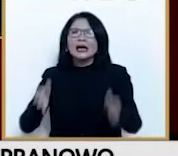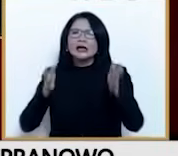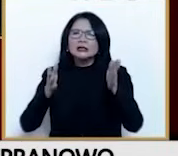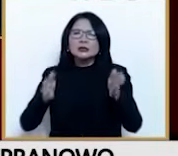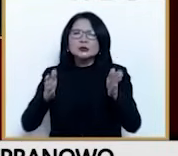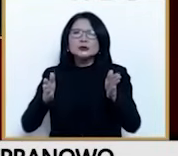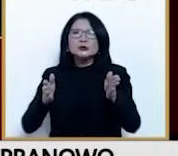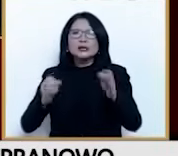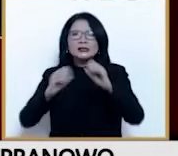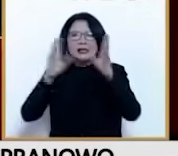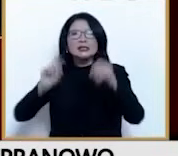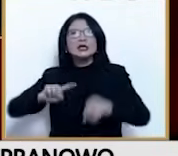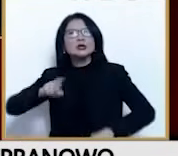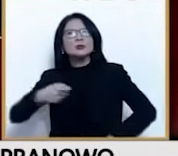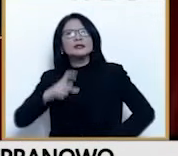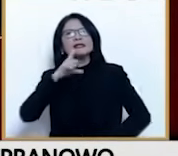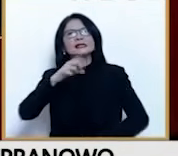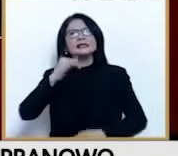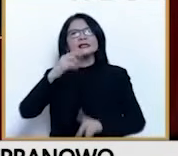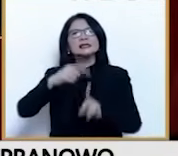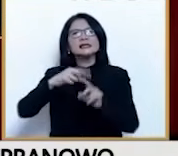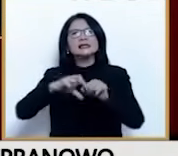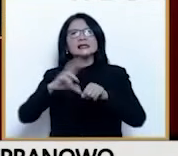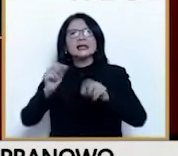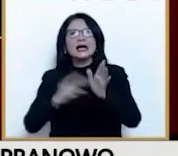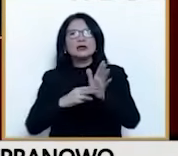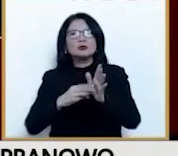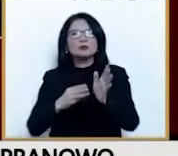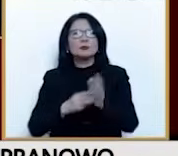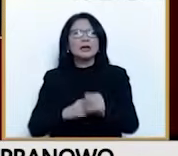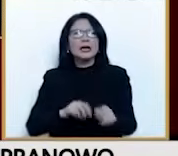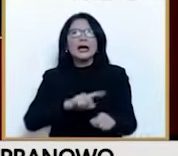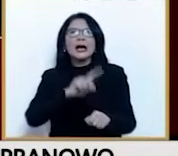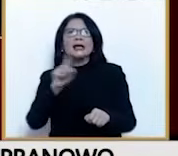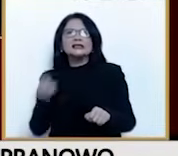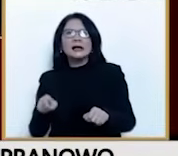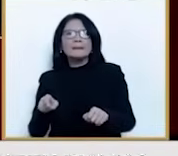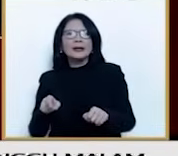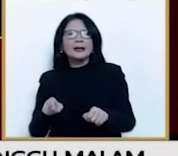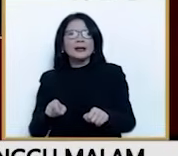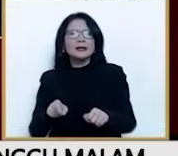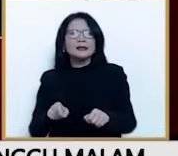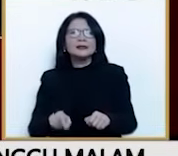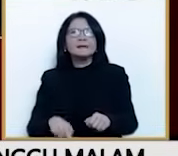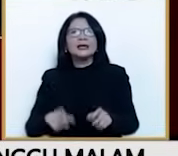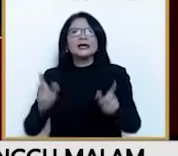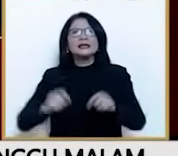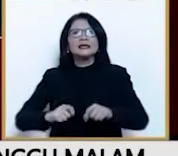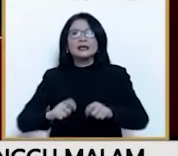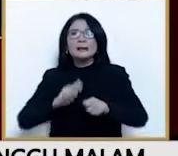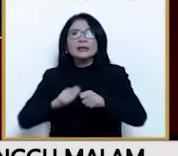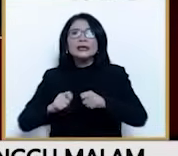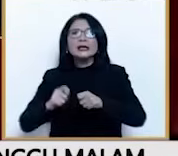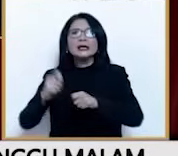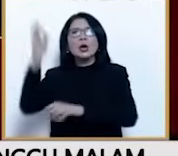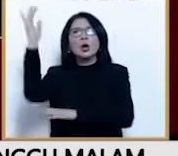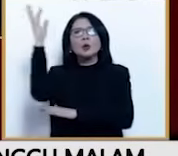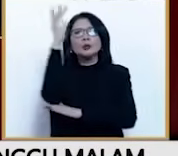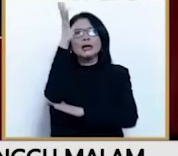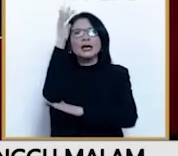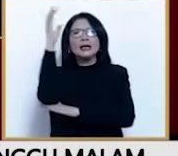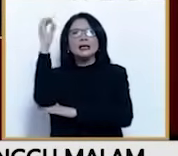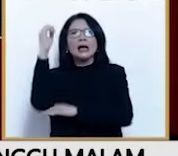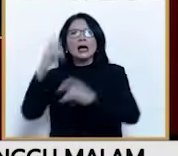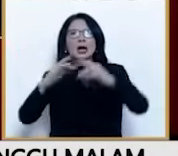komprehensif dimulai dari Citarum sampai ke dijadikan taman di hutan kembali supaya apa? Penyerapan